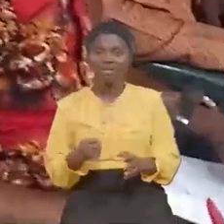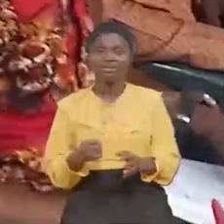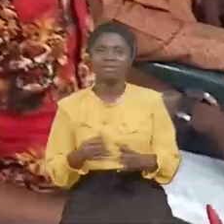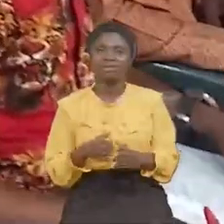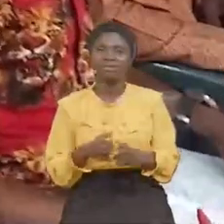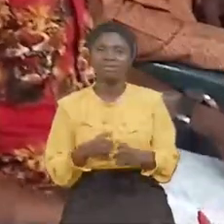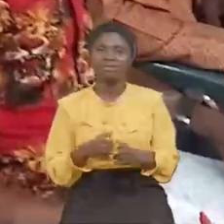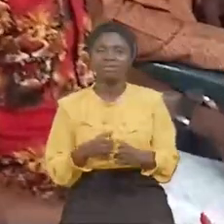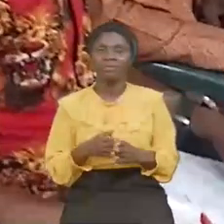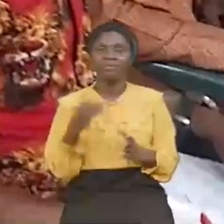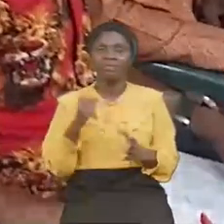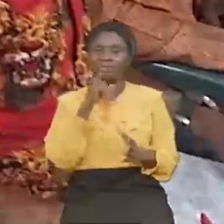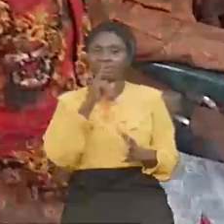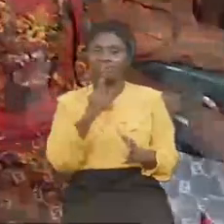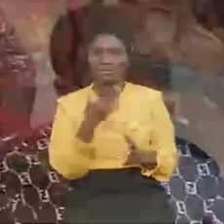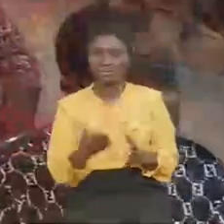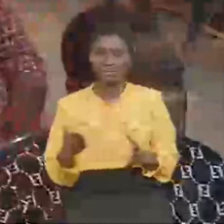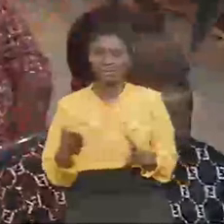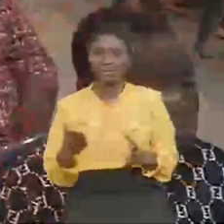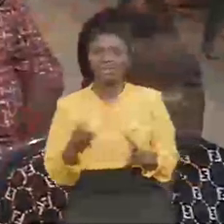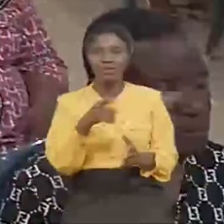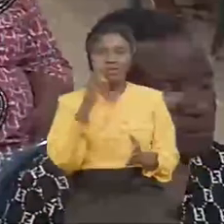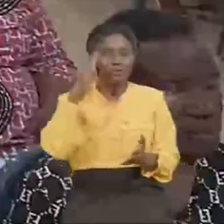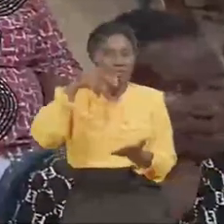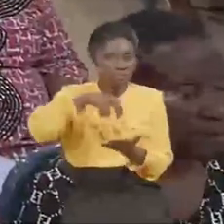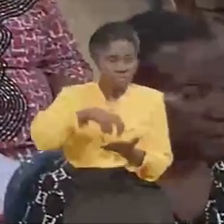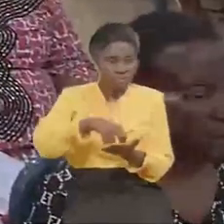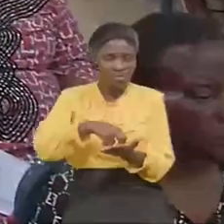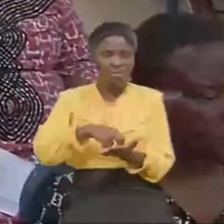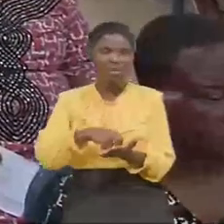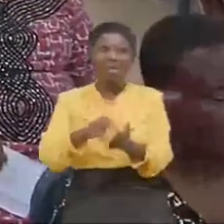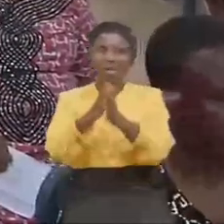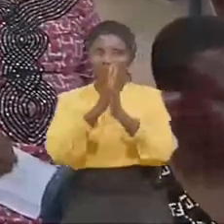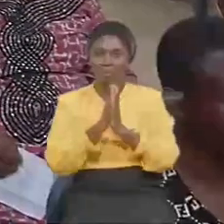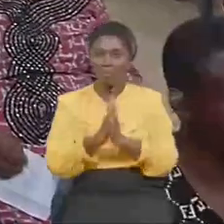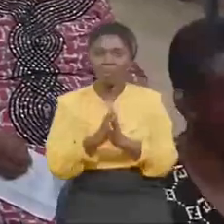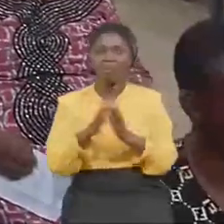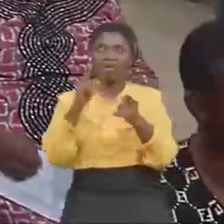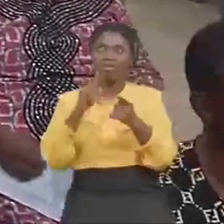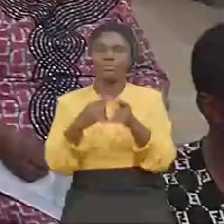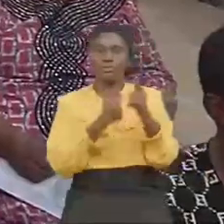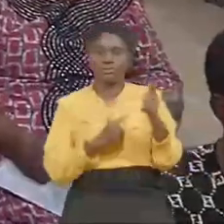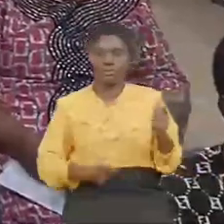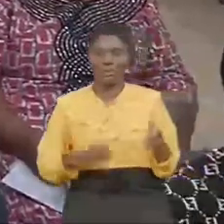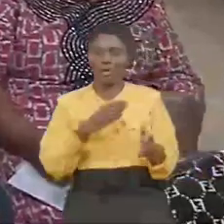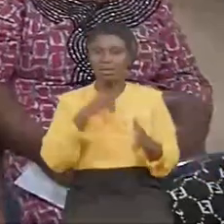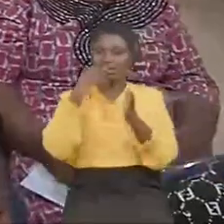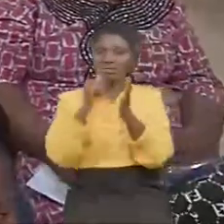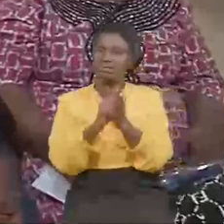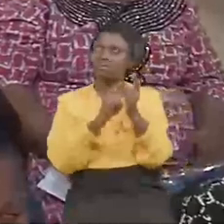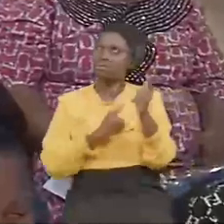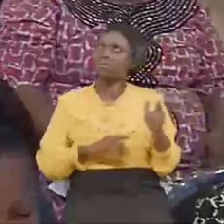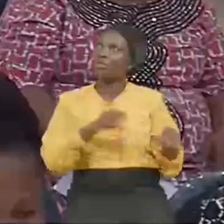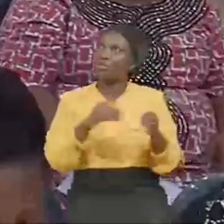Il vaut mieux faire face à la vraie chose et aller sur tes genoux devant le Seigneur. Et dis, Seigneur, fais-le encore,